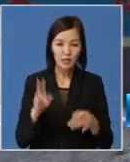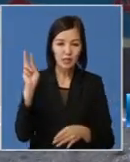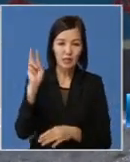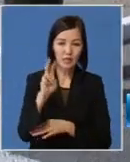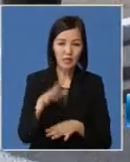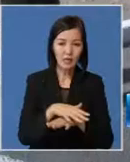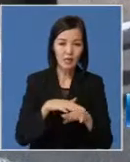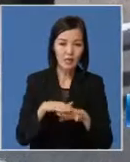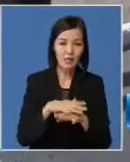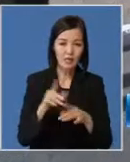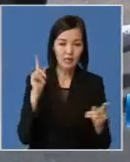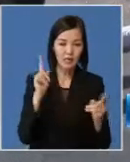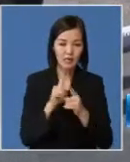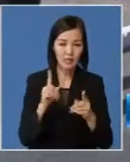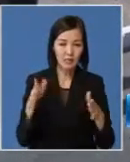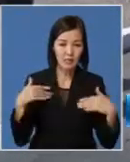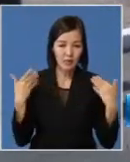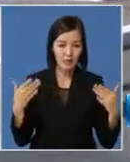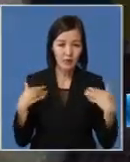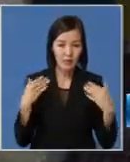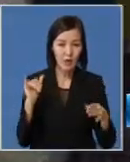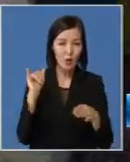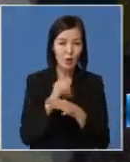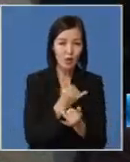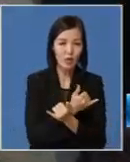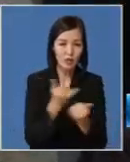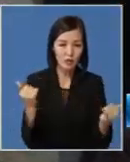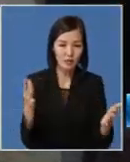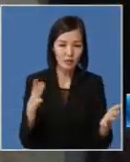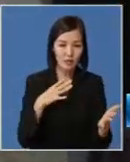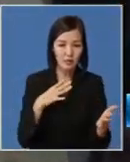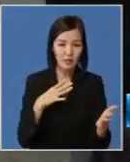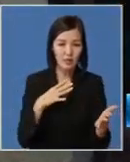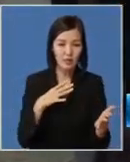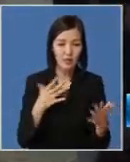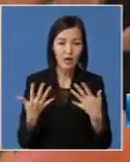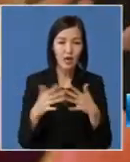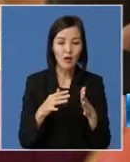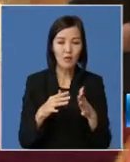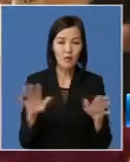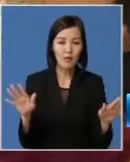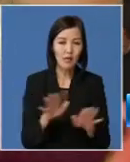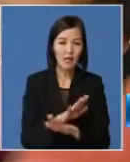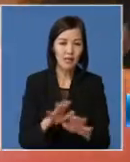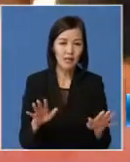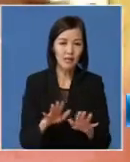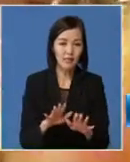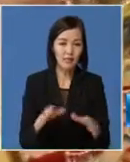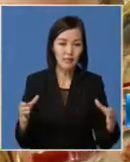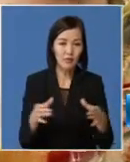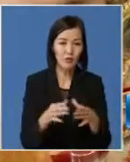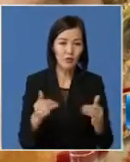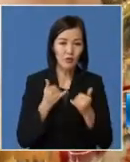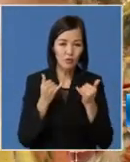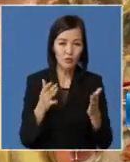күтіп алды. Қос облыс шекарасындағы елді мекен қонақжайлығын танытып, меймандарды төрінен шығарды. Ауылдың алты ауызы ән жырын арнап, керуен тобына